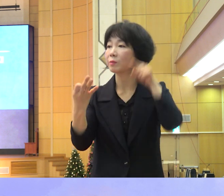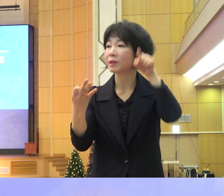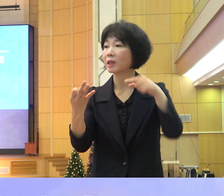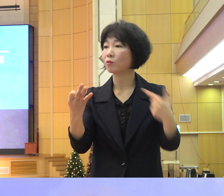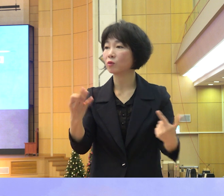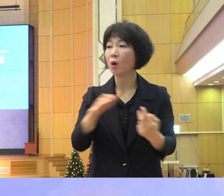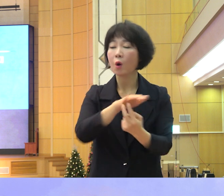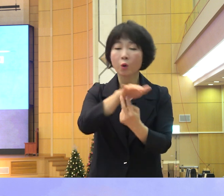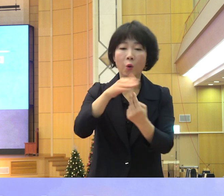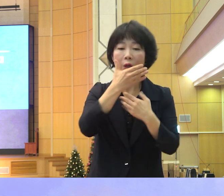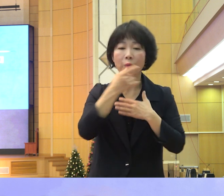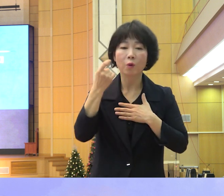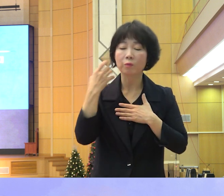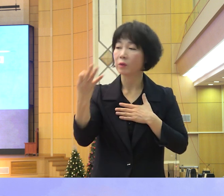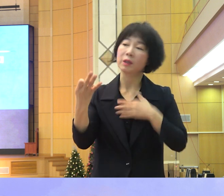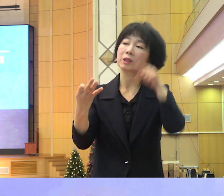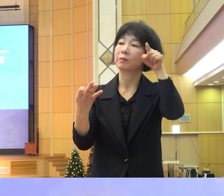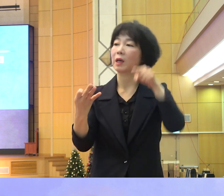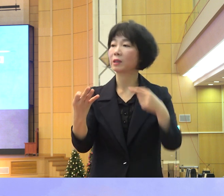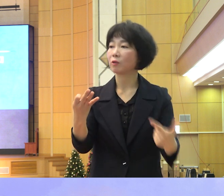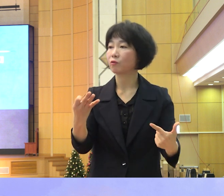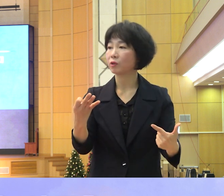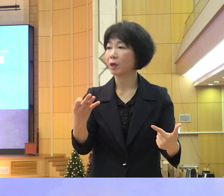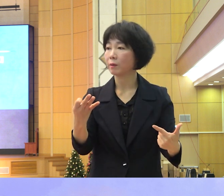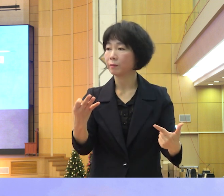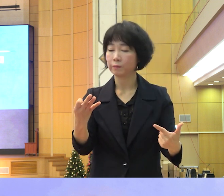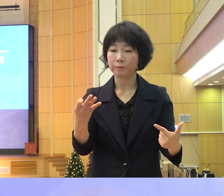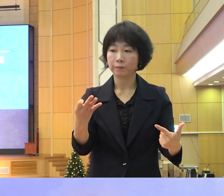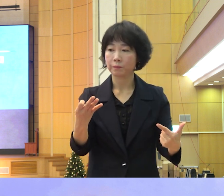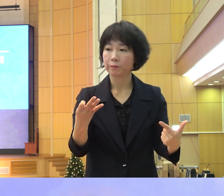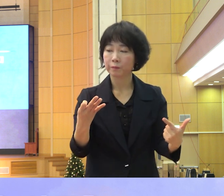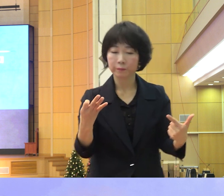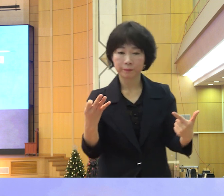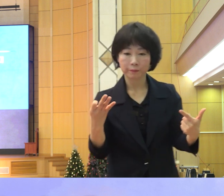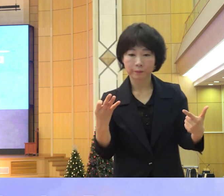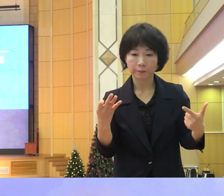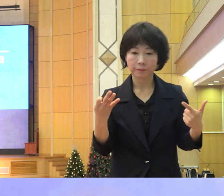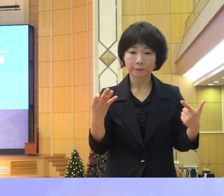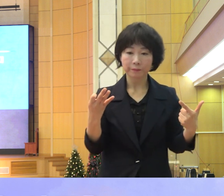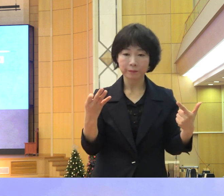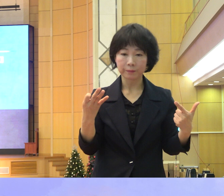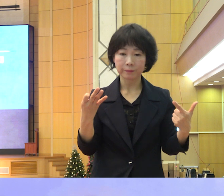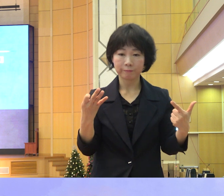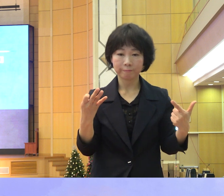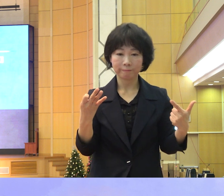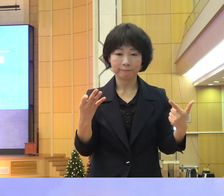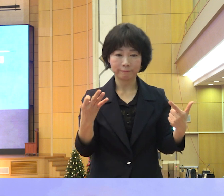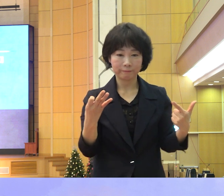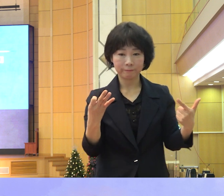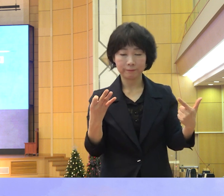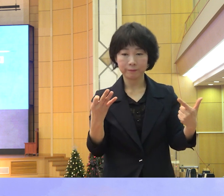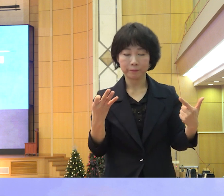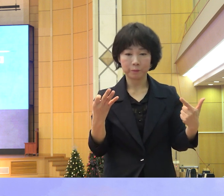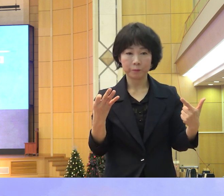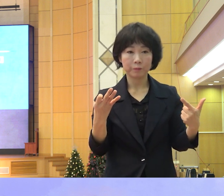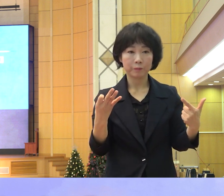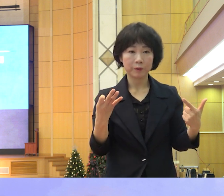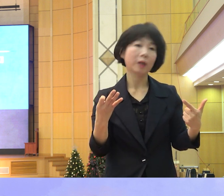요한복음 14장 6절. 요한복음 14장 6절 보니까